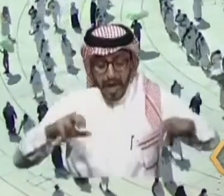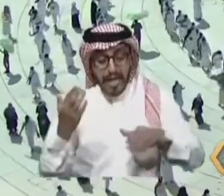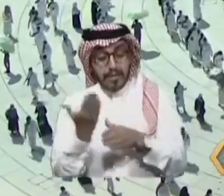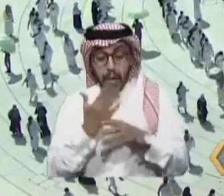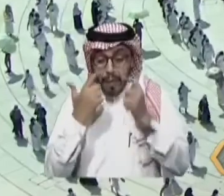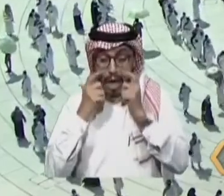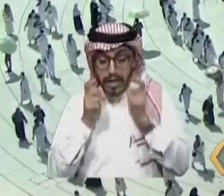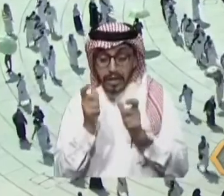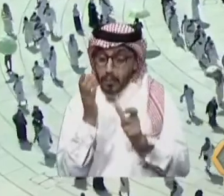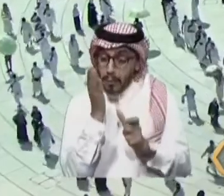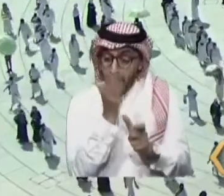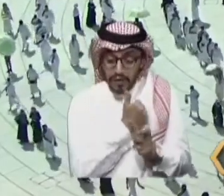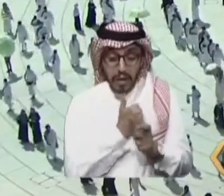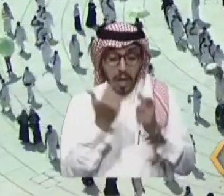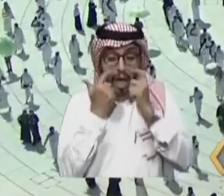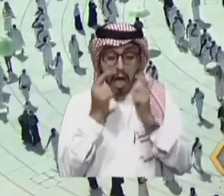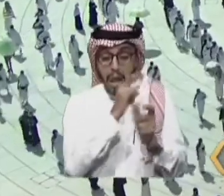عليها